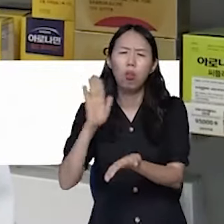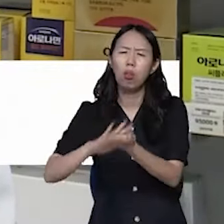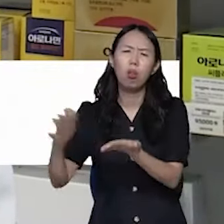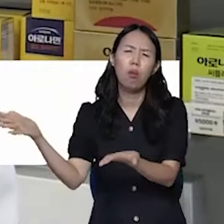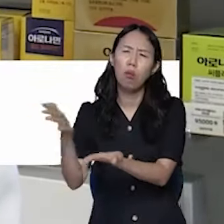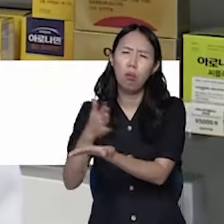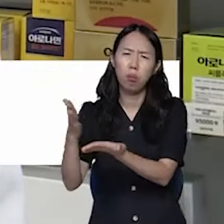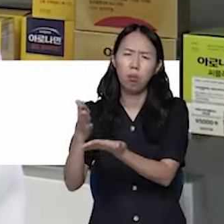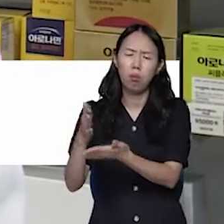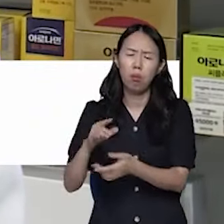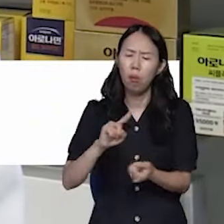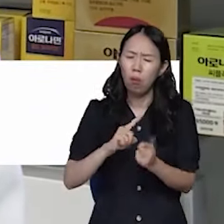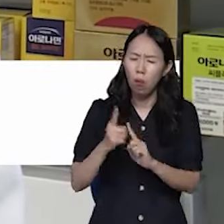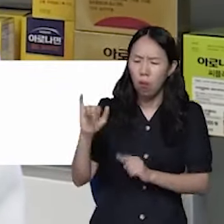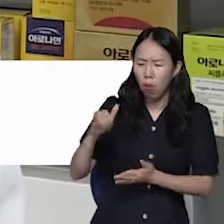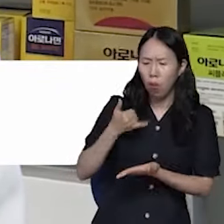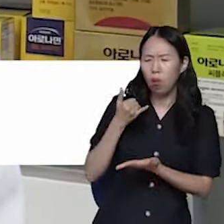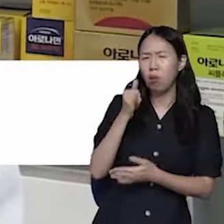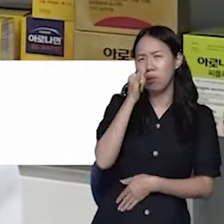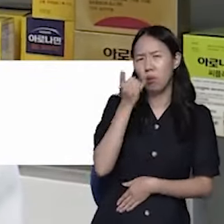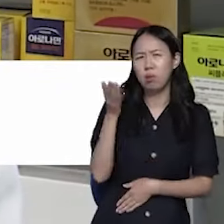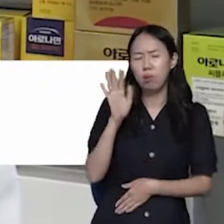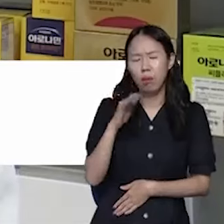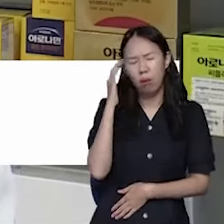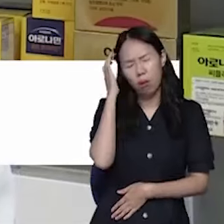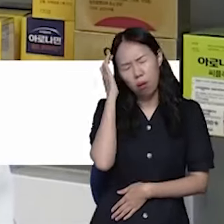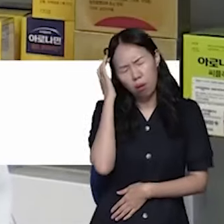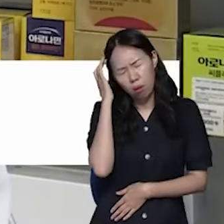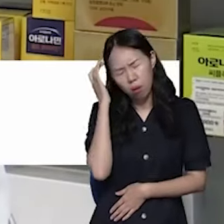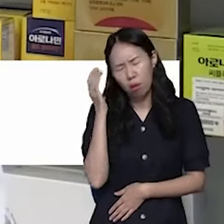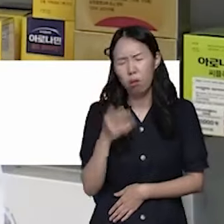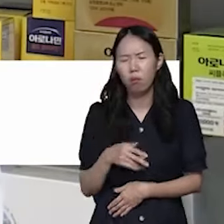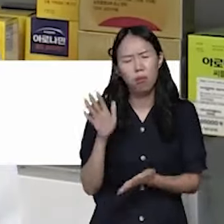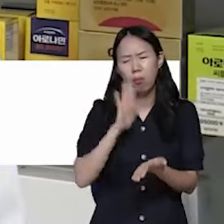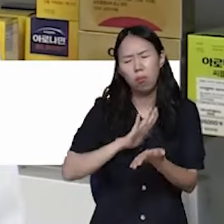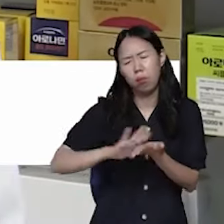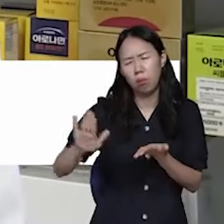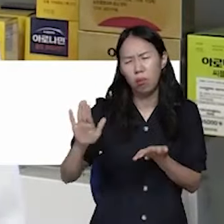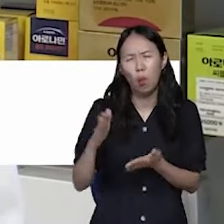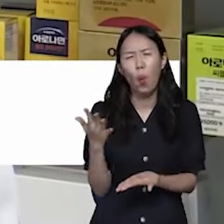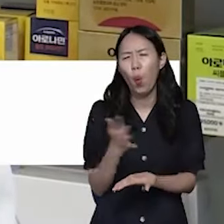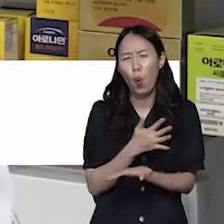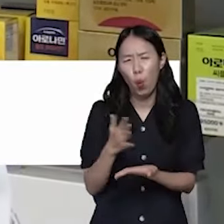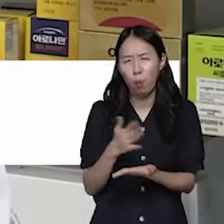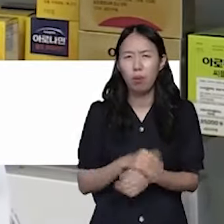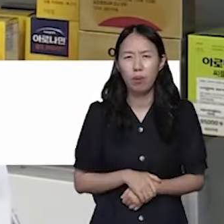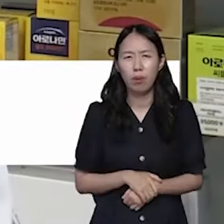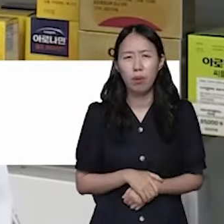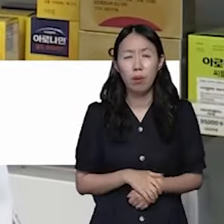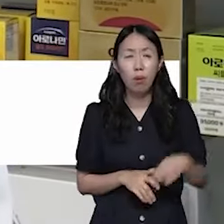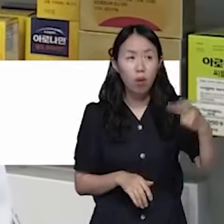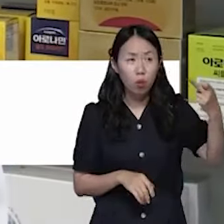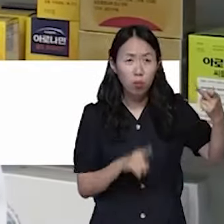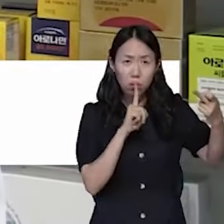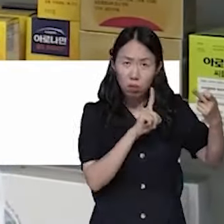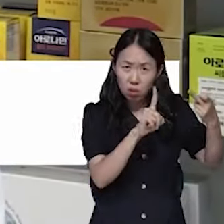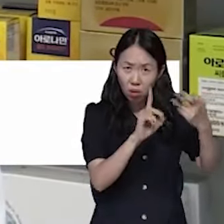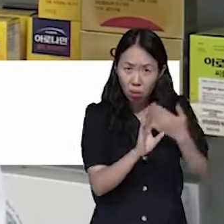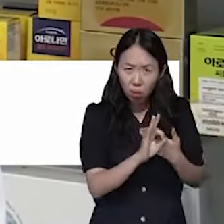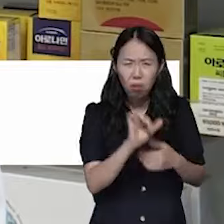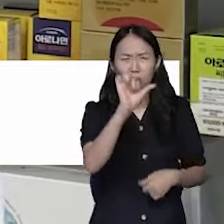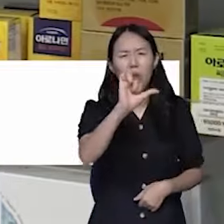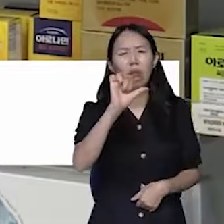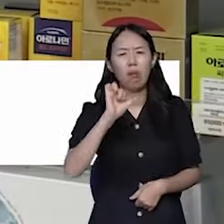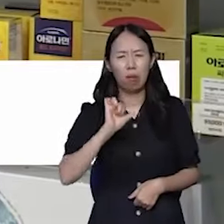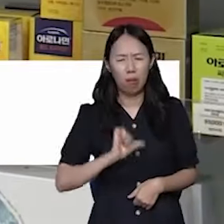오는 편인데 그때는 아무래도 곤란하게 없다 말씀드리고 뭐 12개를 요청한다 하면 그래도 5개 이